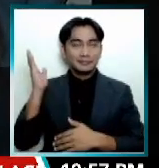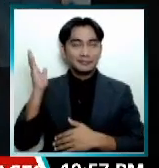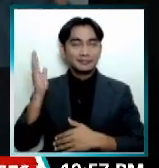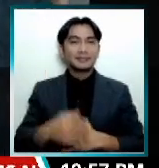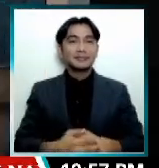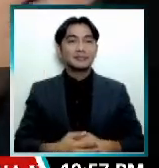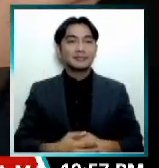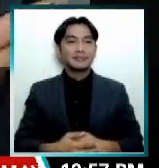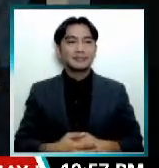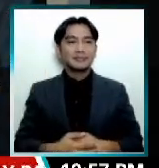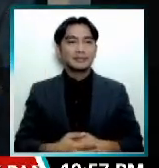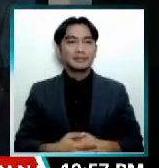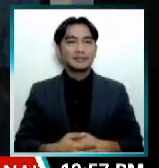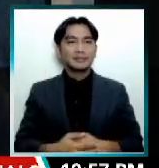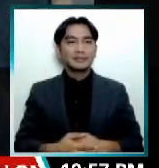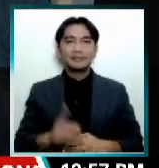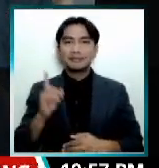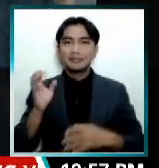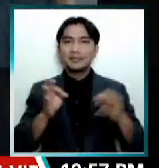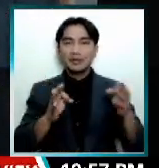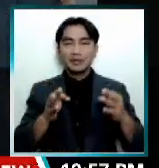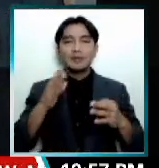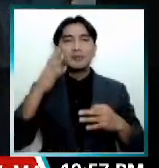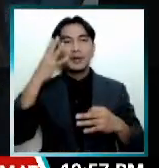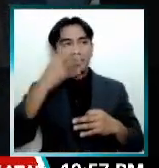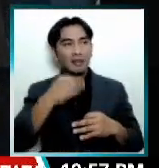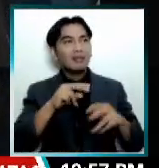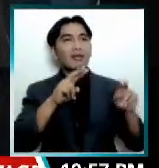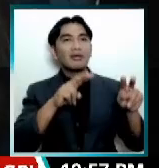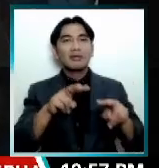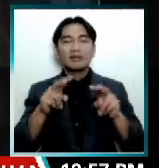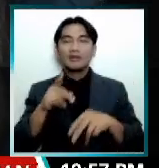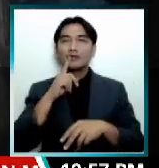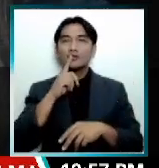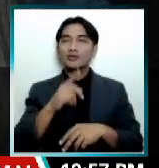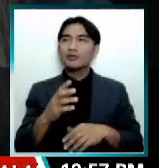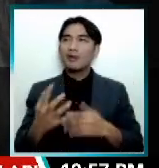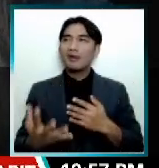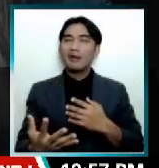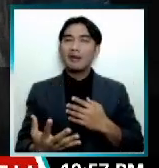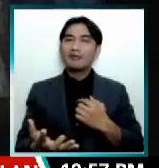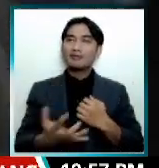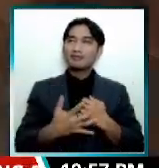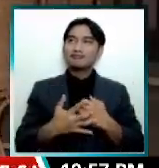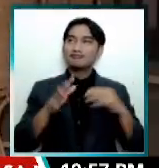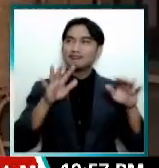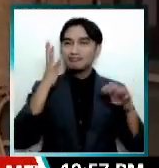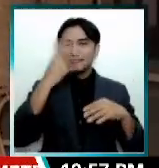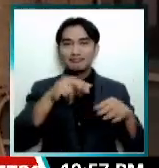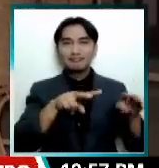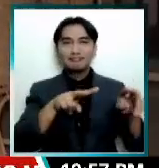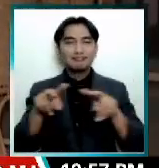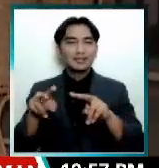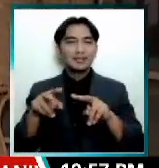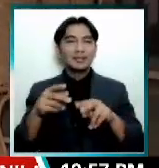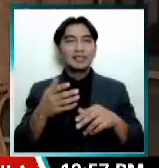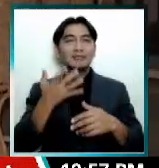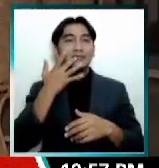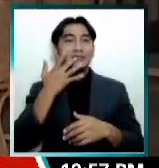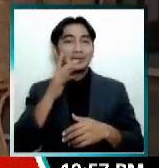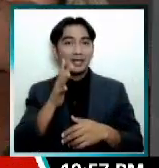Para po makita po namin yung magandang view. Ang ganda po kasi tapos masarap din po yung mga pagkain. Katrina